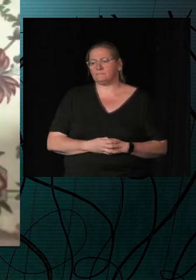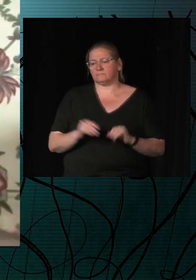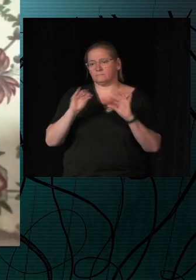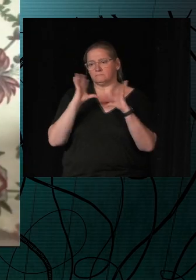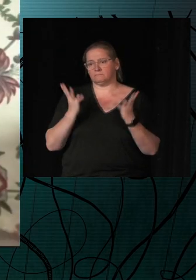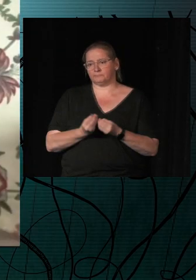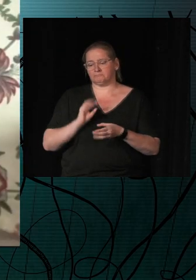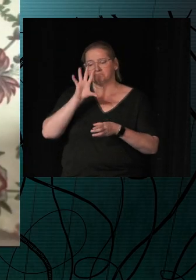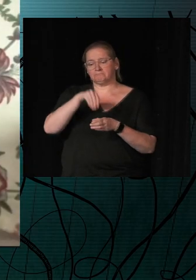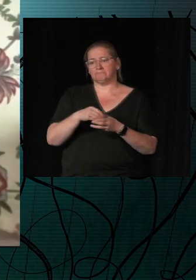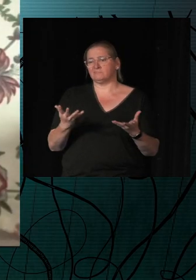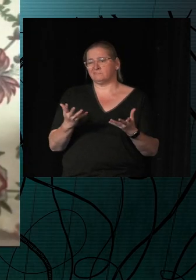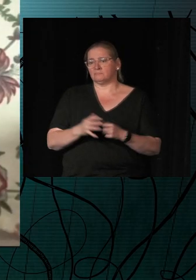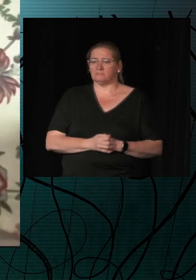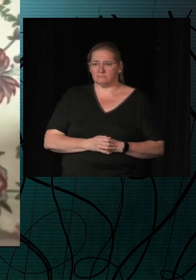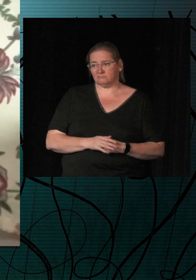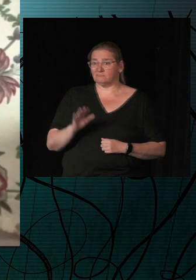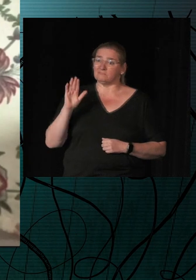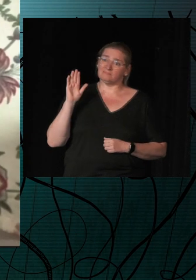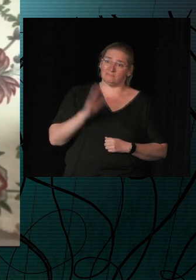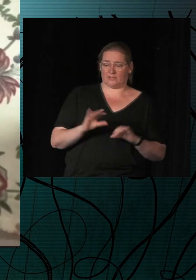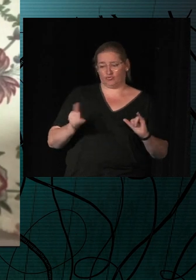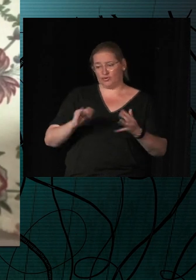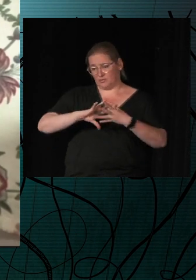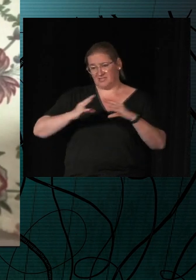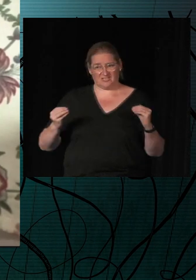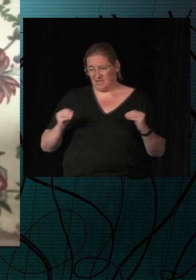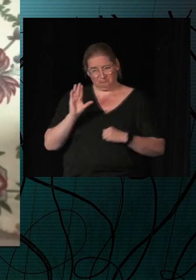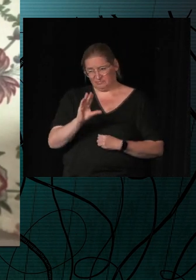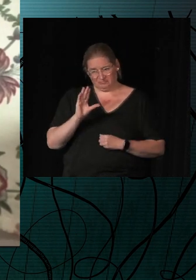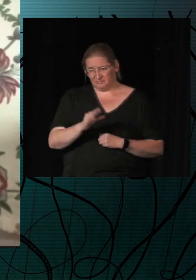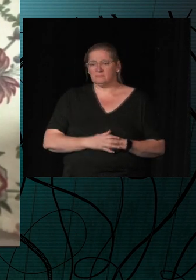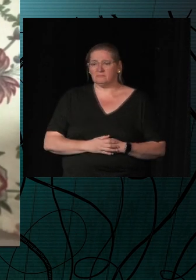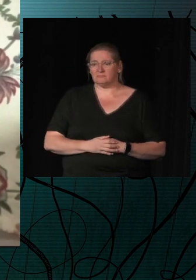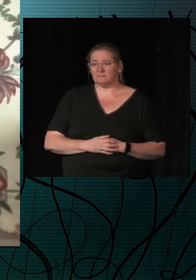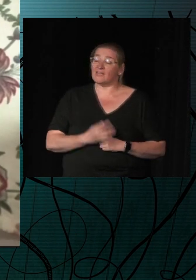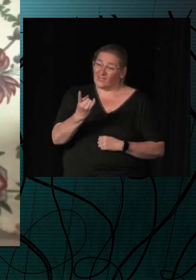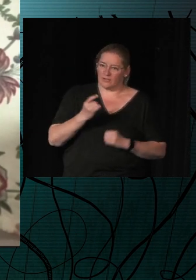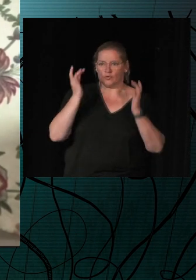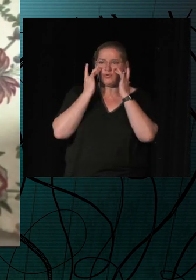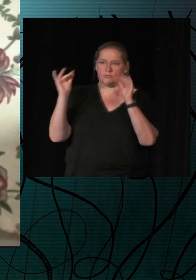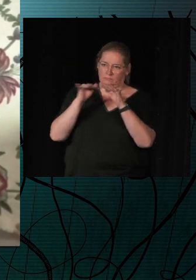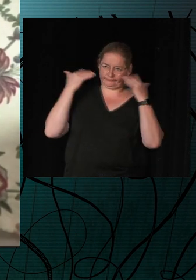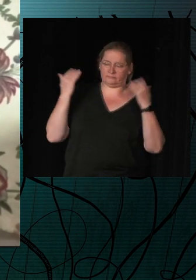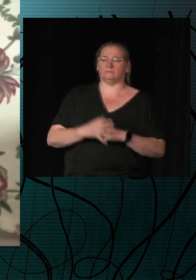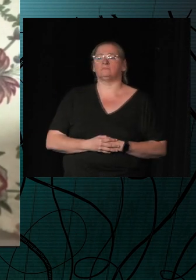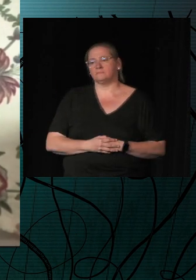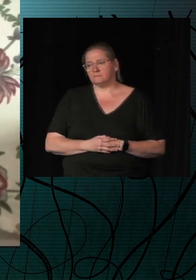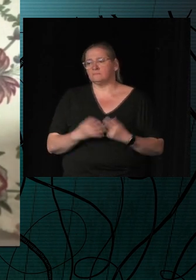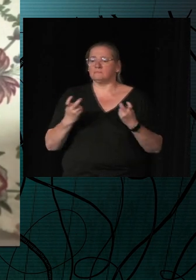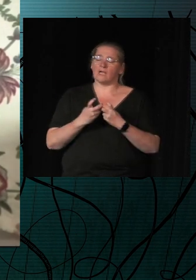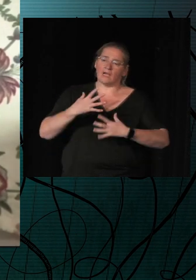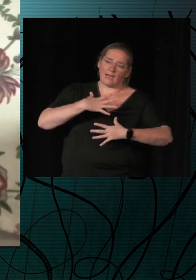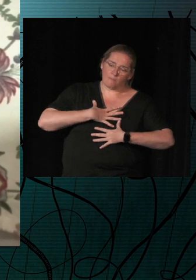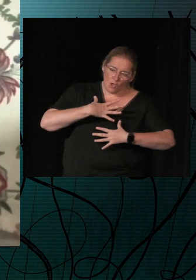partie des des éléments effectivement écologiques du game design qui sont des éléments culturalisés en fait encore une fois on revient sur le fait que la peur elle